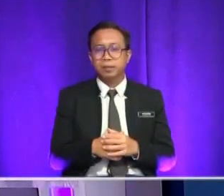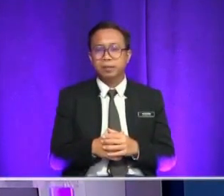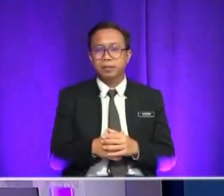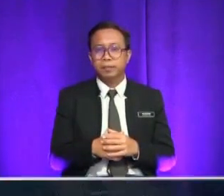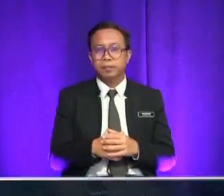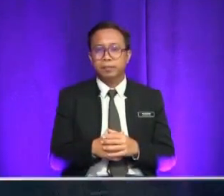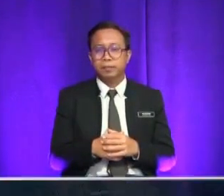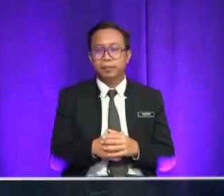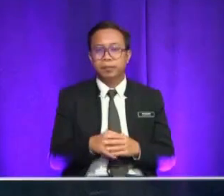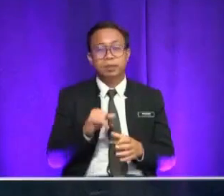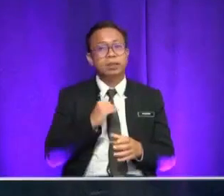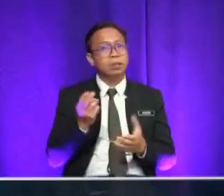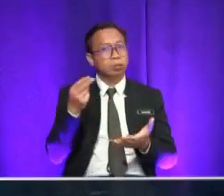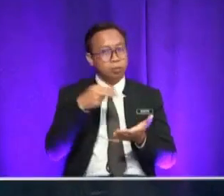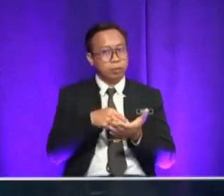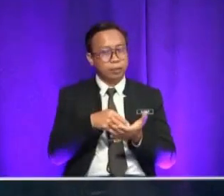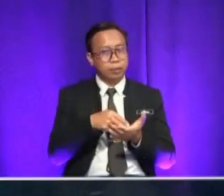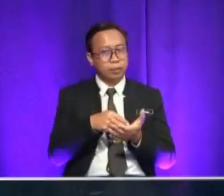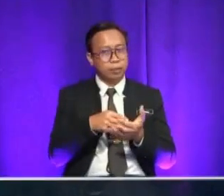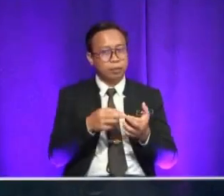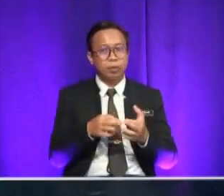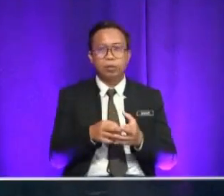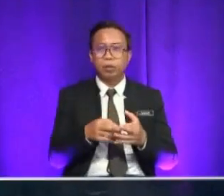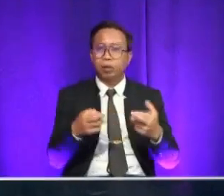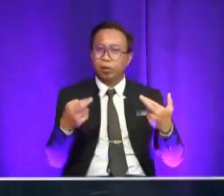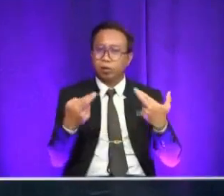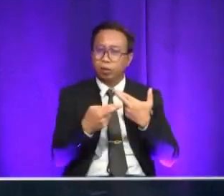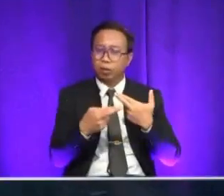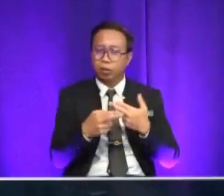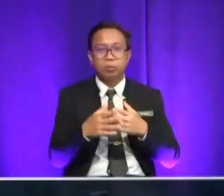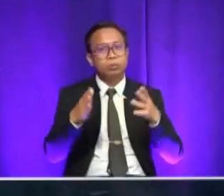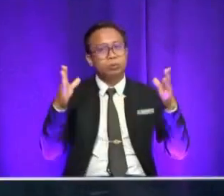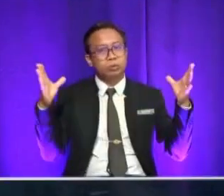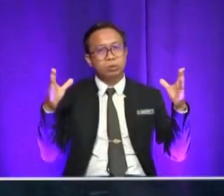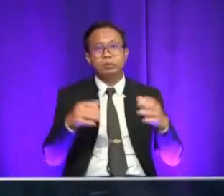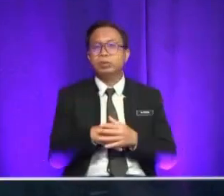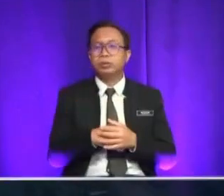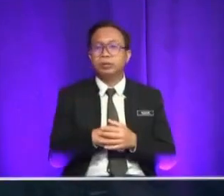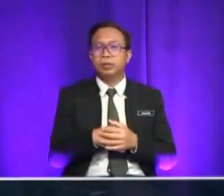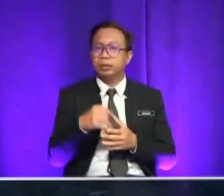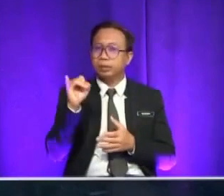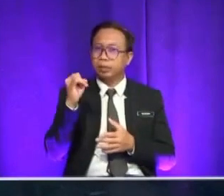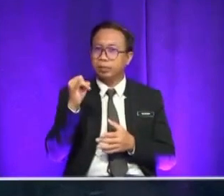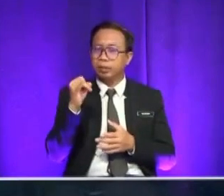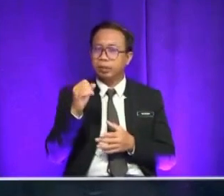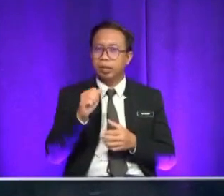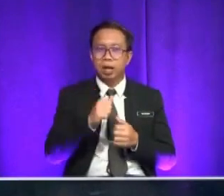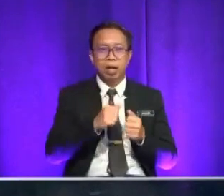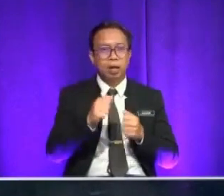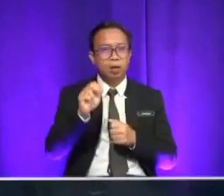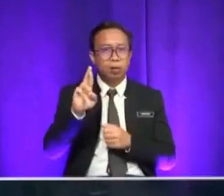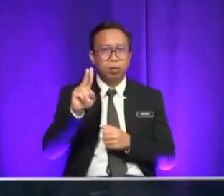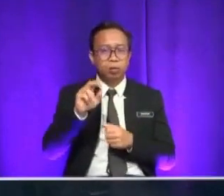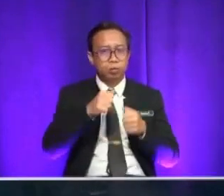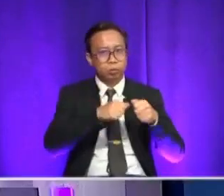Okey. Okey, saya ulang balik Akmal. Rintangan yang terlampau besar untuk saya sampai ke Akmal. Cannot. Okey. Jadi arus elektrik boleh pergi tak dekat